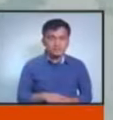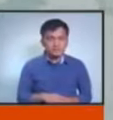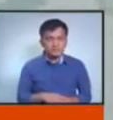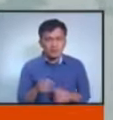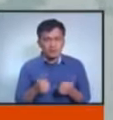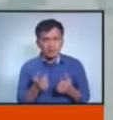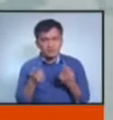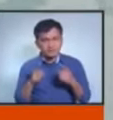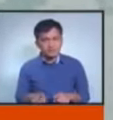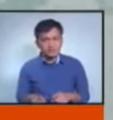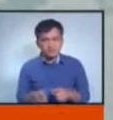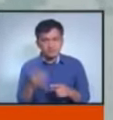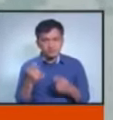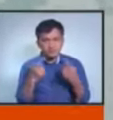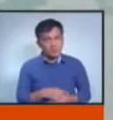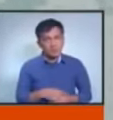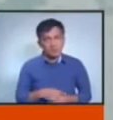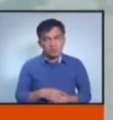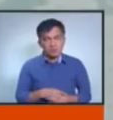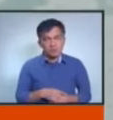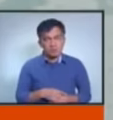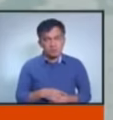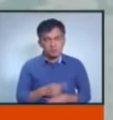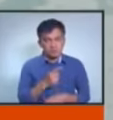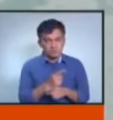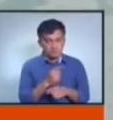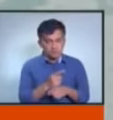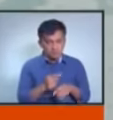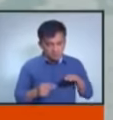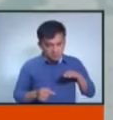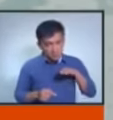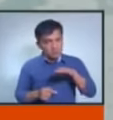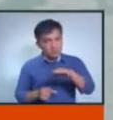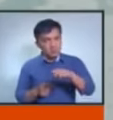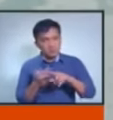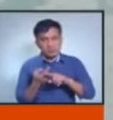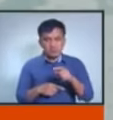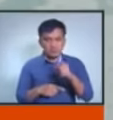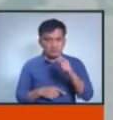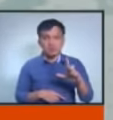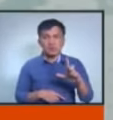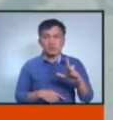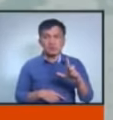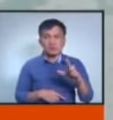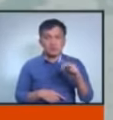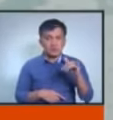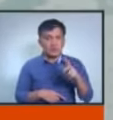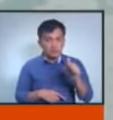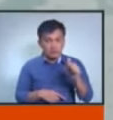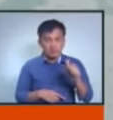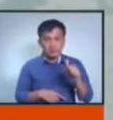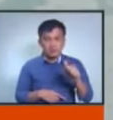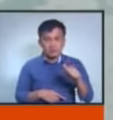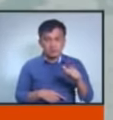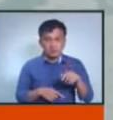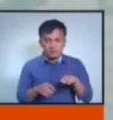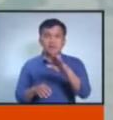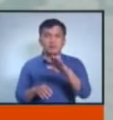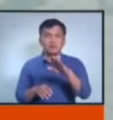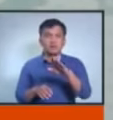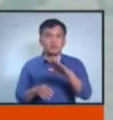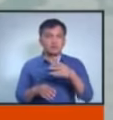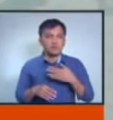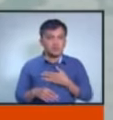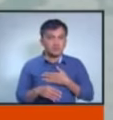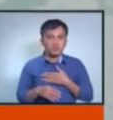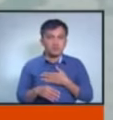Paano ba nangyari, sir? Ba't nagkaganon? Nasa tamang linya po ako. Galing po kami ng tunnel ng Ayala po. Ngayon, paglabas dyan,